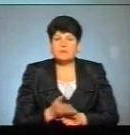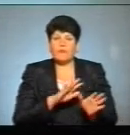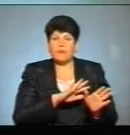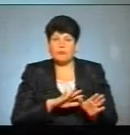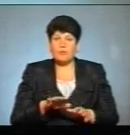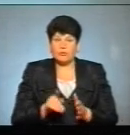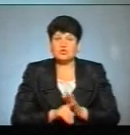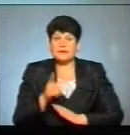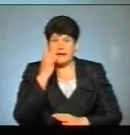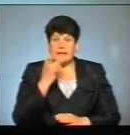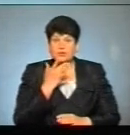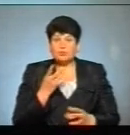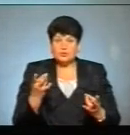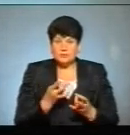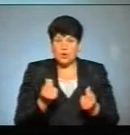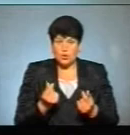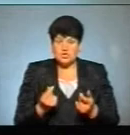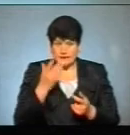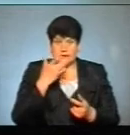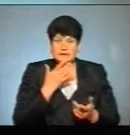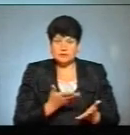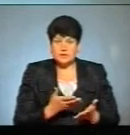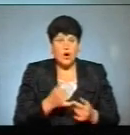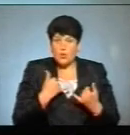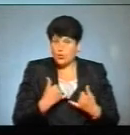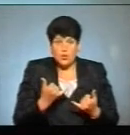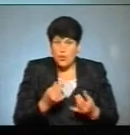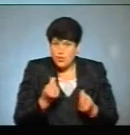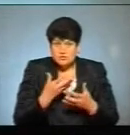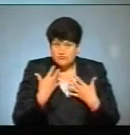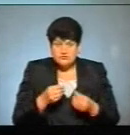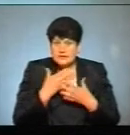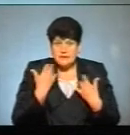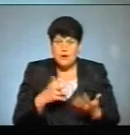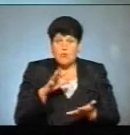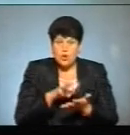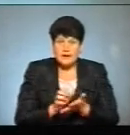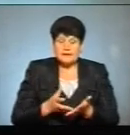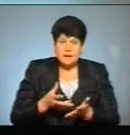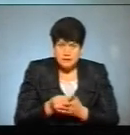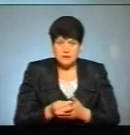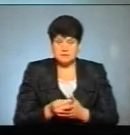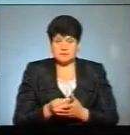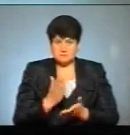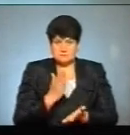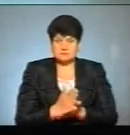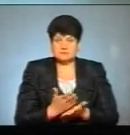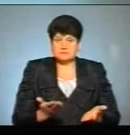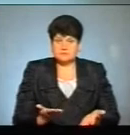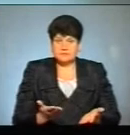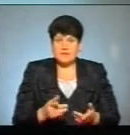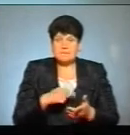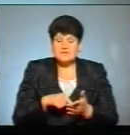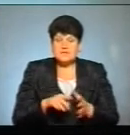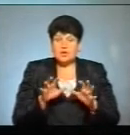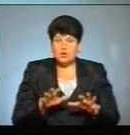літо, йому потрібні кошти на літній товар, а в нього вже цих коштів нема, бо орендна плата все одно нараховується. Міський голова звільнив